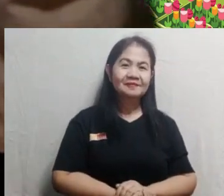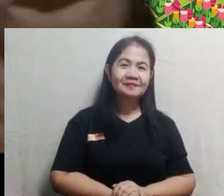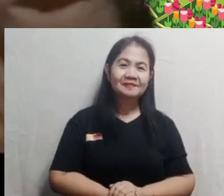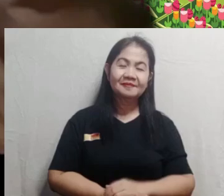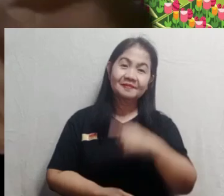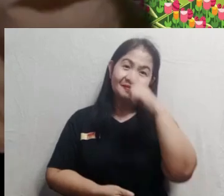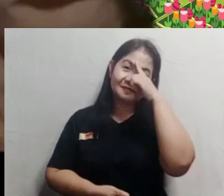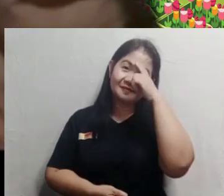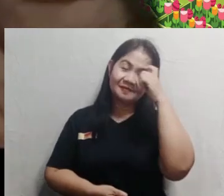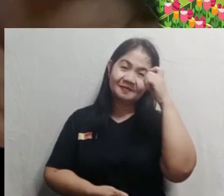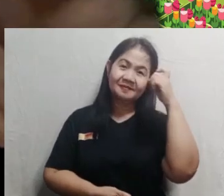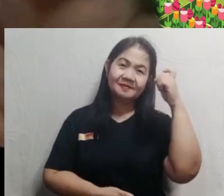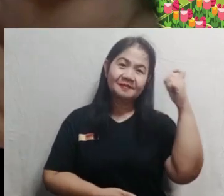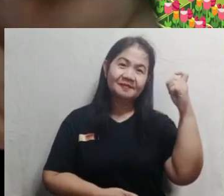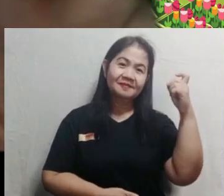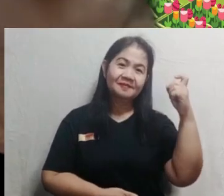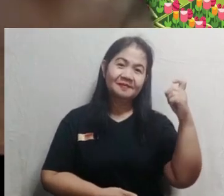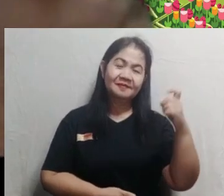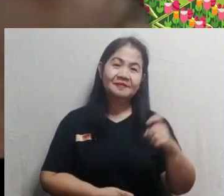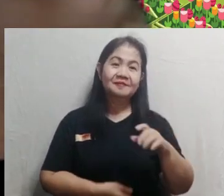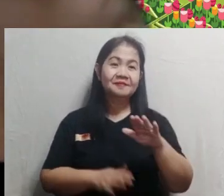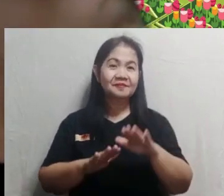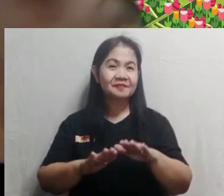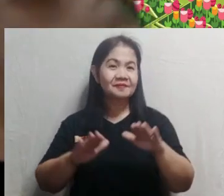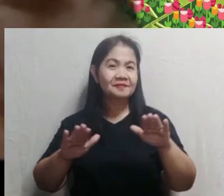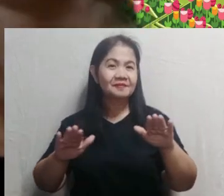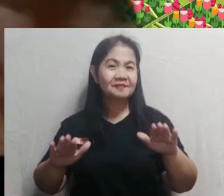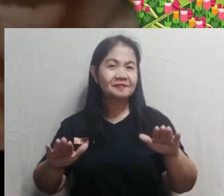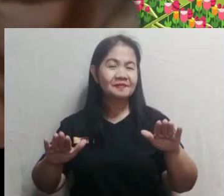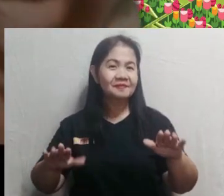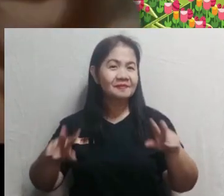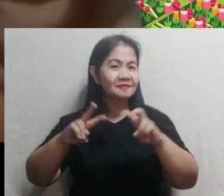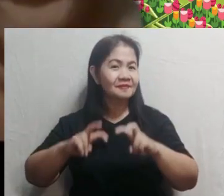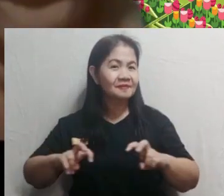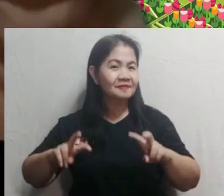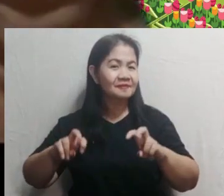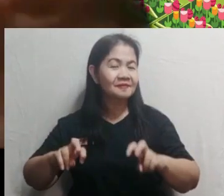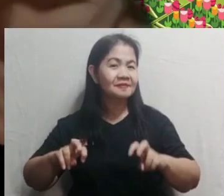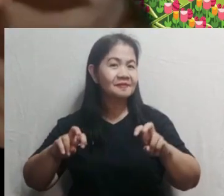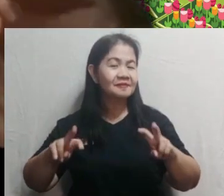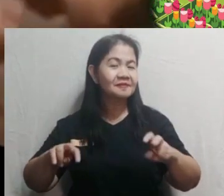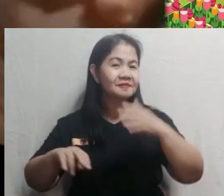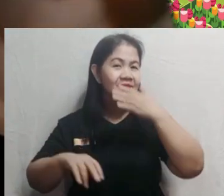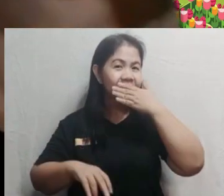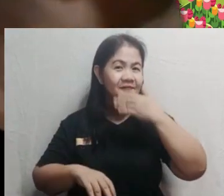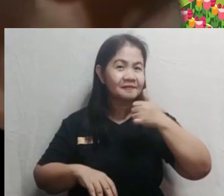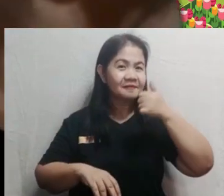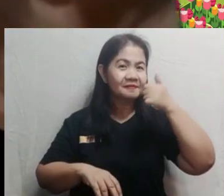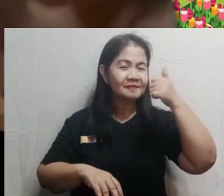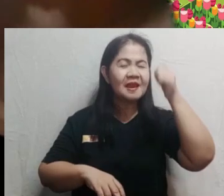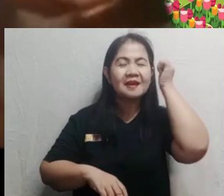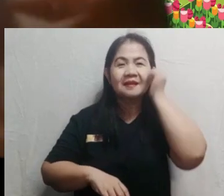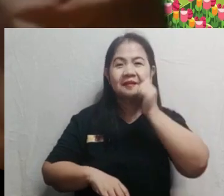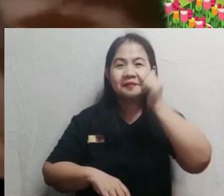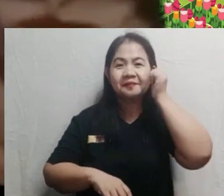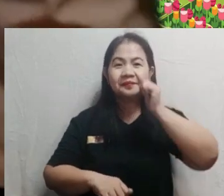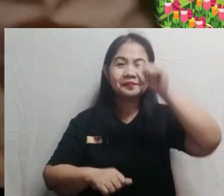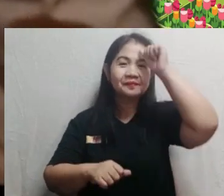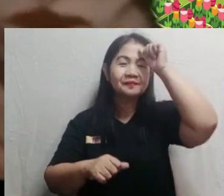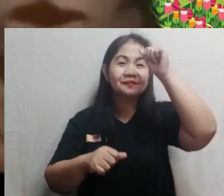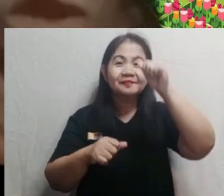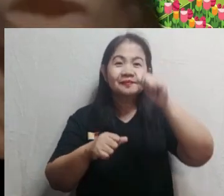karunungan. Pagkat ang batang nagsusuri ay mahusay, parati natin tong